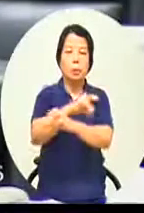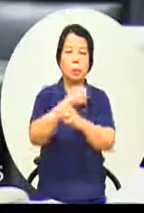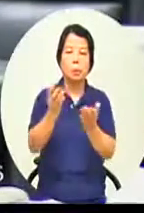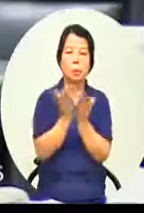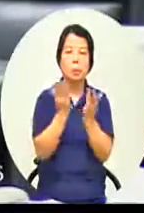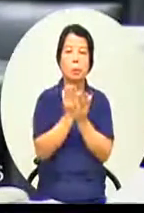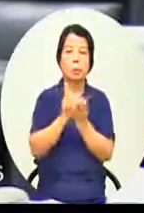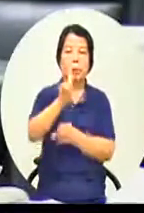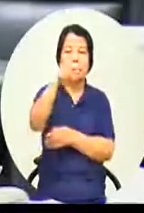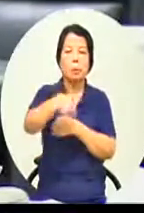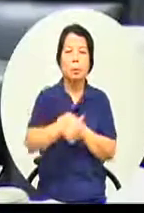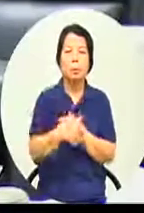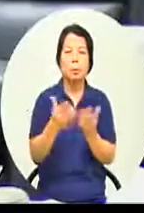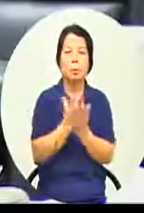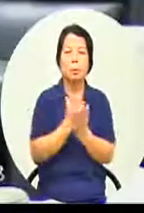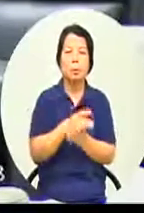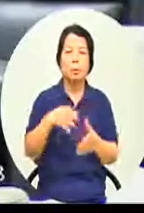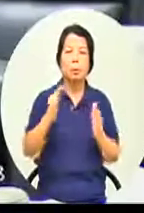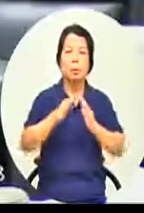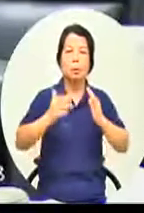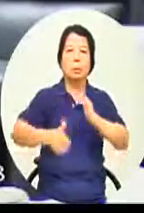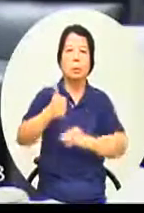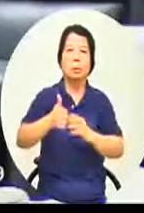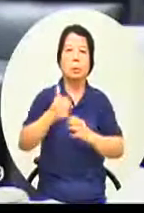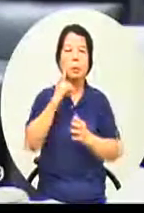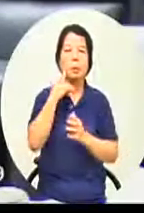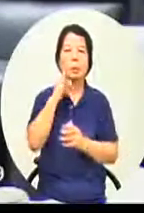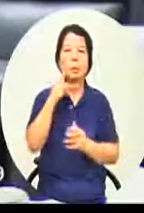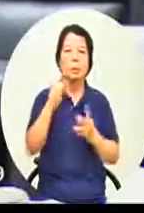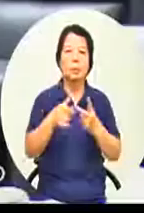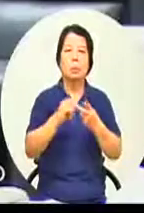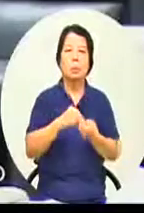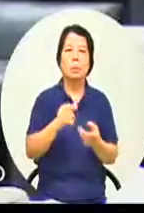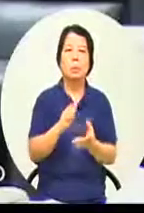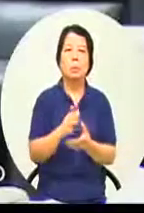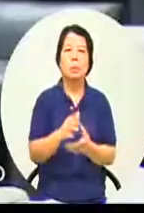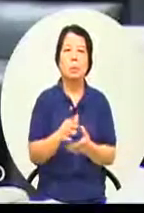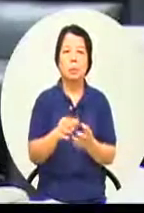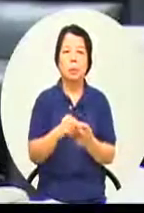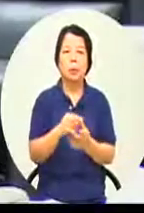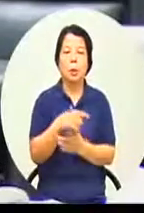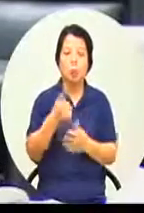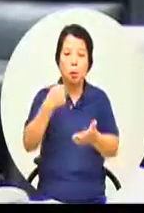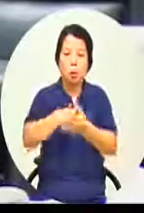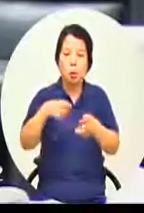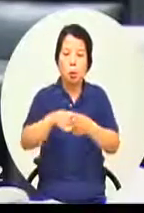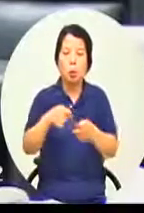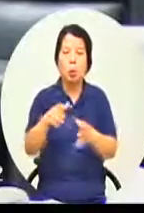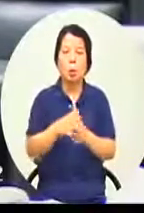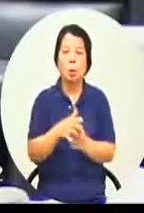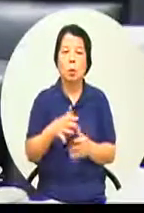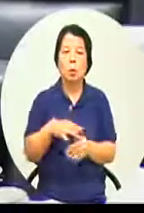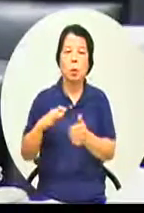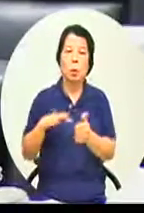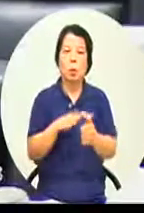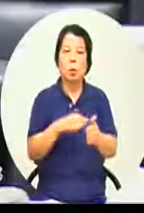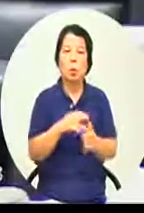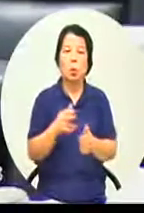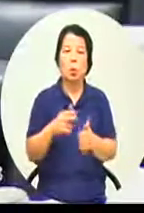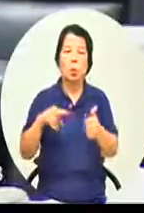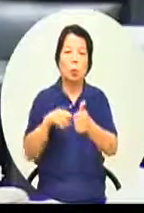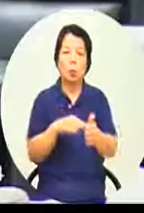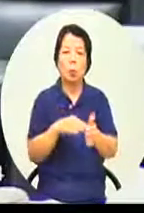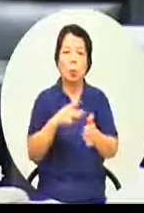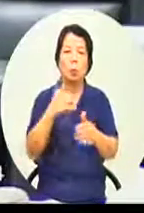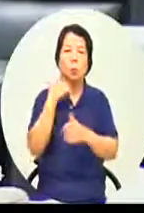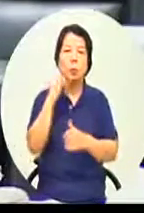候，家长、志工、导护妈妈他们能够利用这样的一个红绿灯来管控的时候，让学生好通行。因为这条路